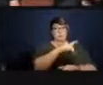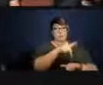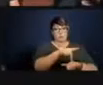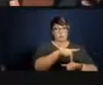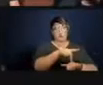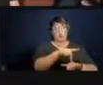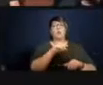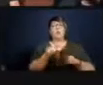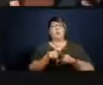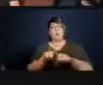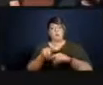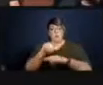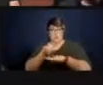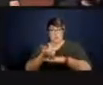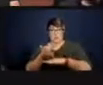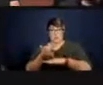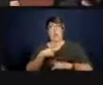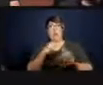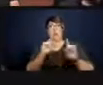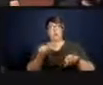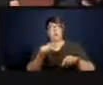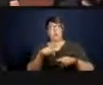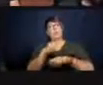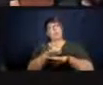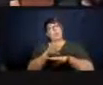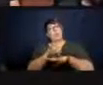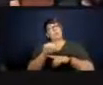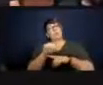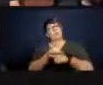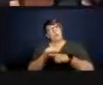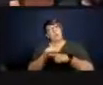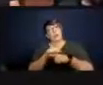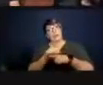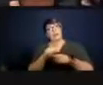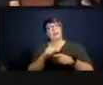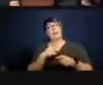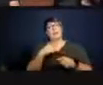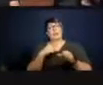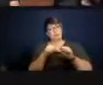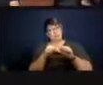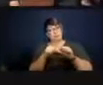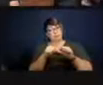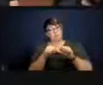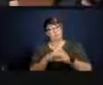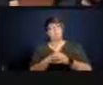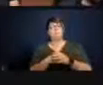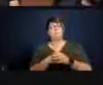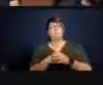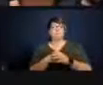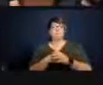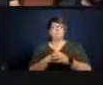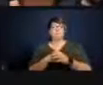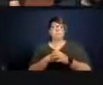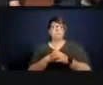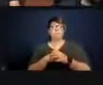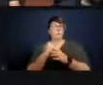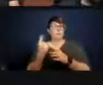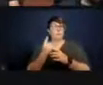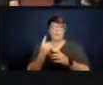Walipokea mafunzo mbalimbali kufika katika muda wa mwaka